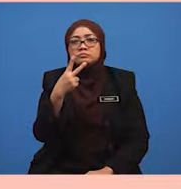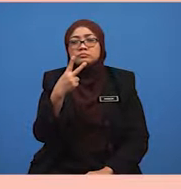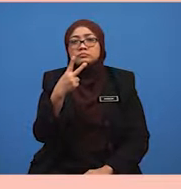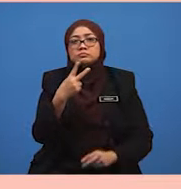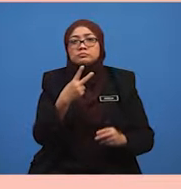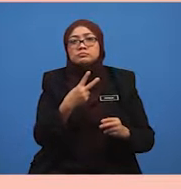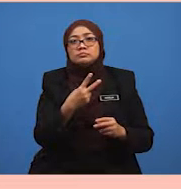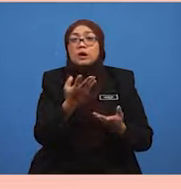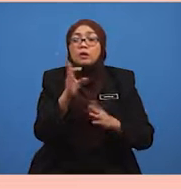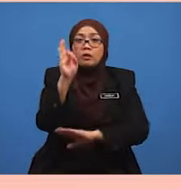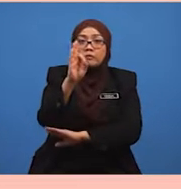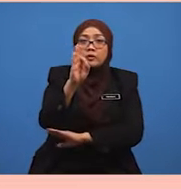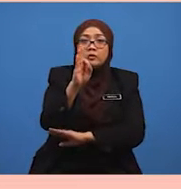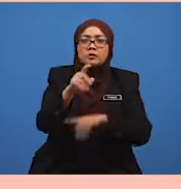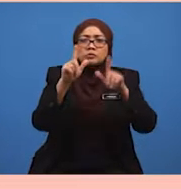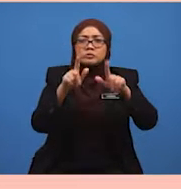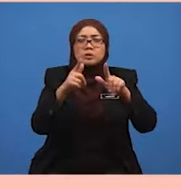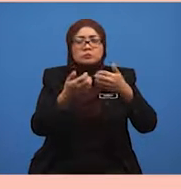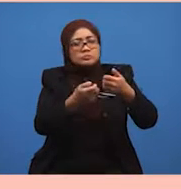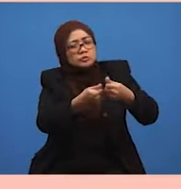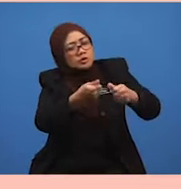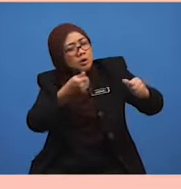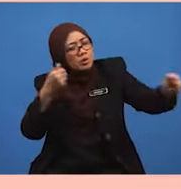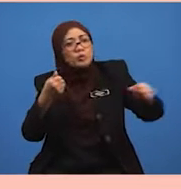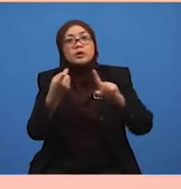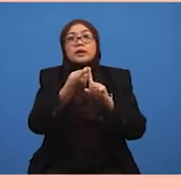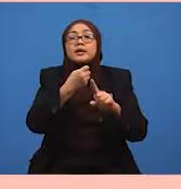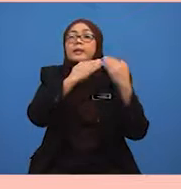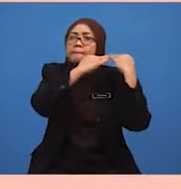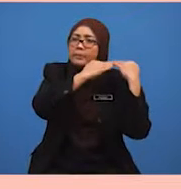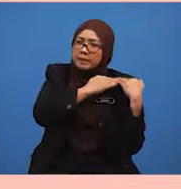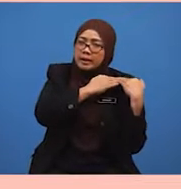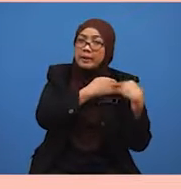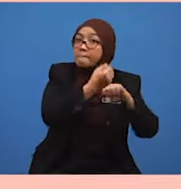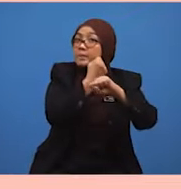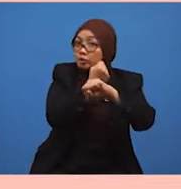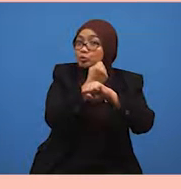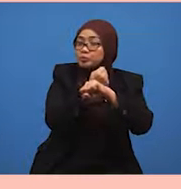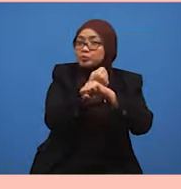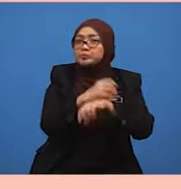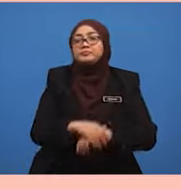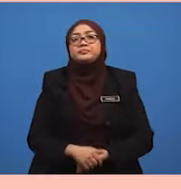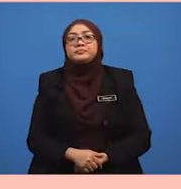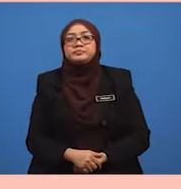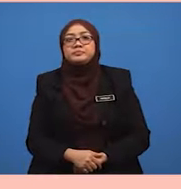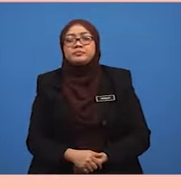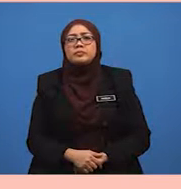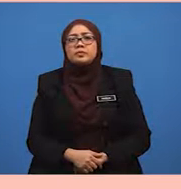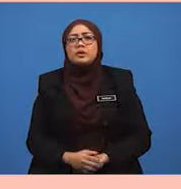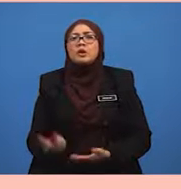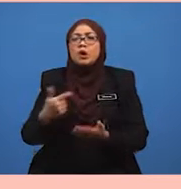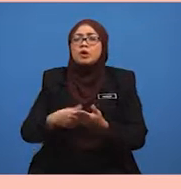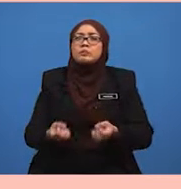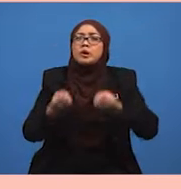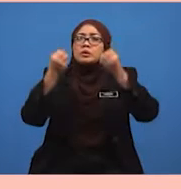terletak berjauhan daripada beban. Lebih banyak daya dikenakan untuk mengalihkan